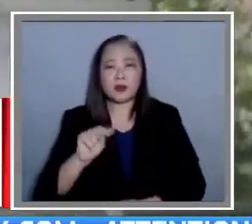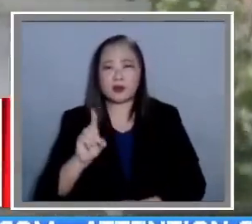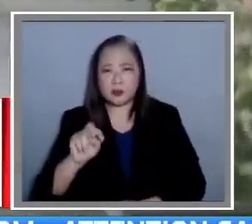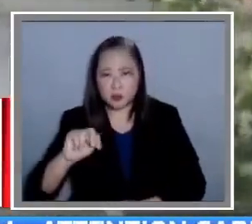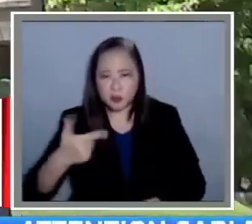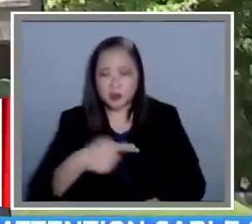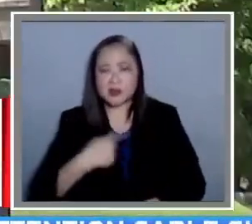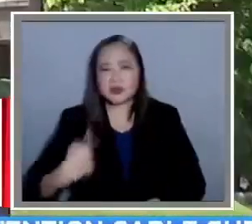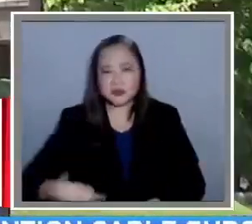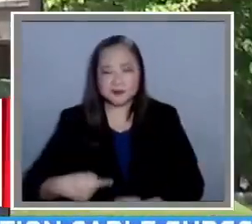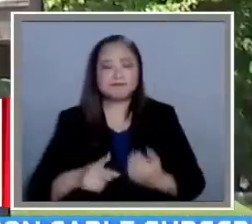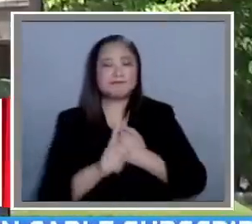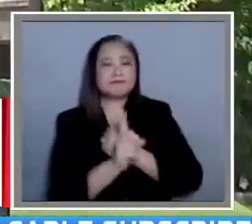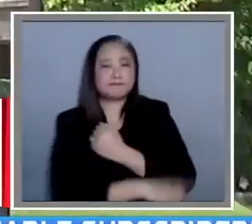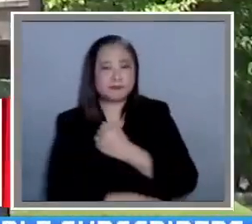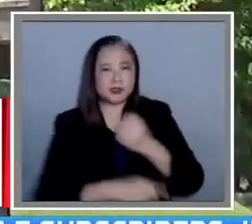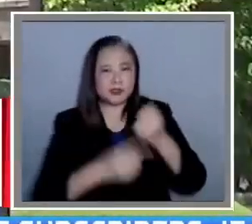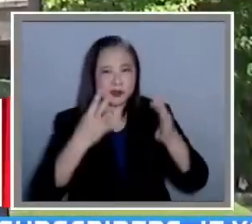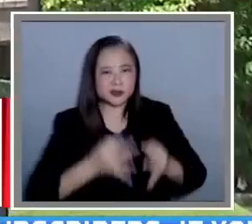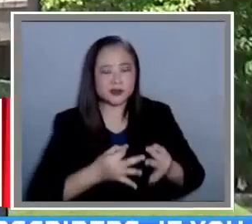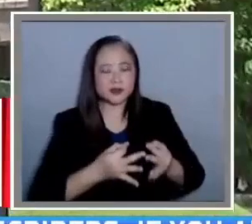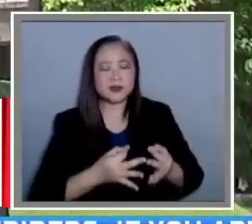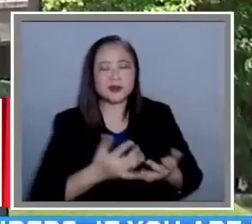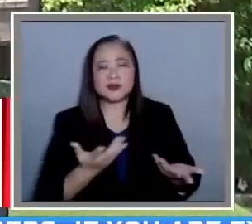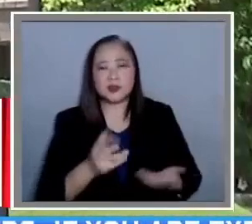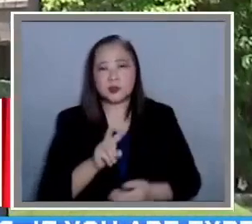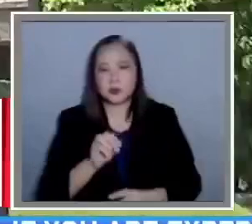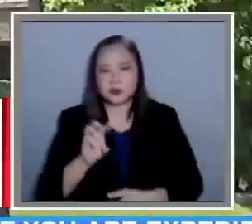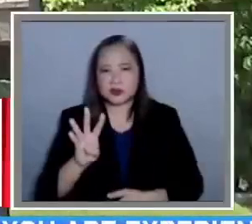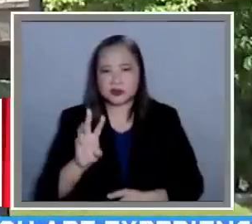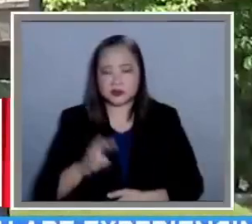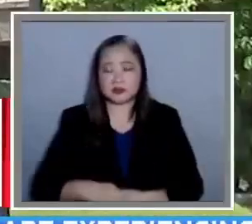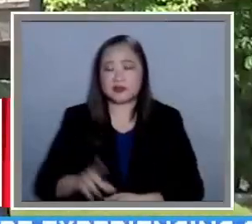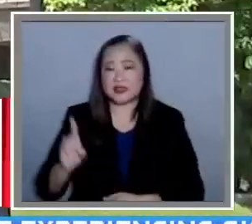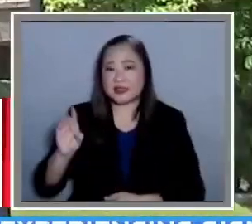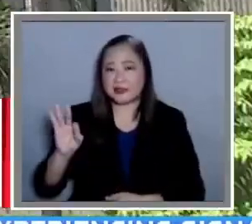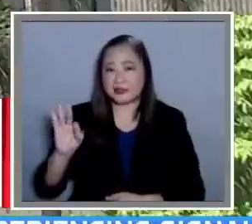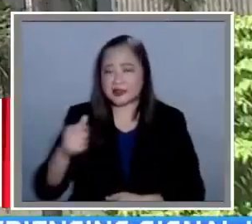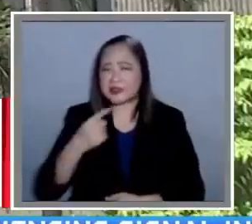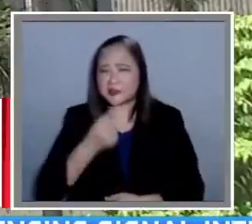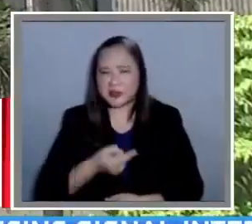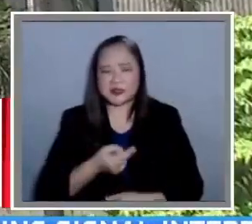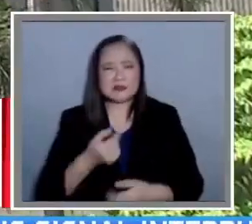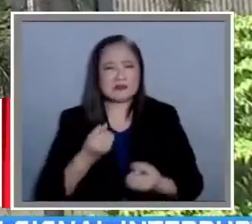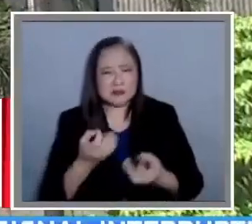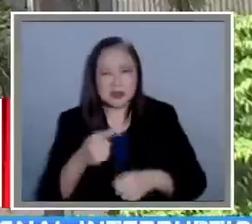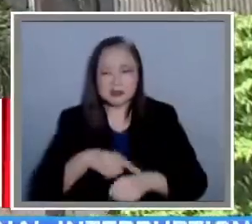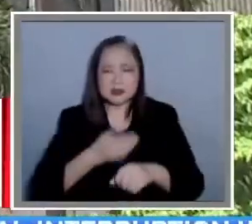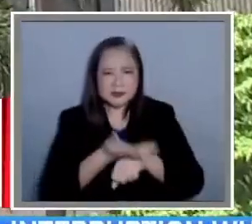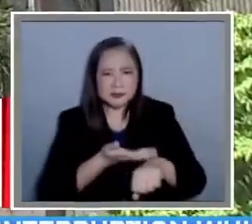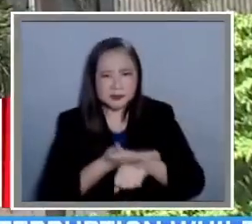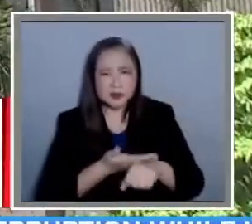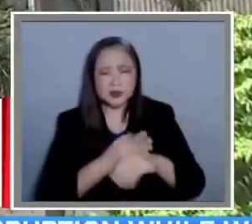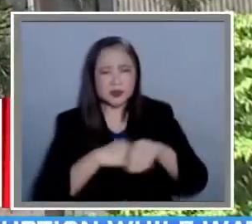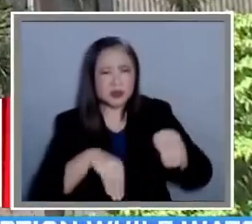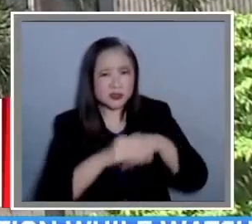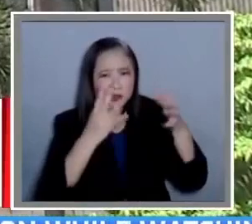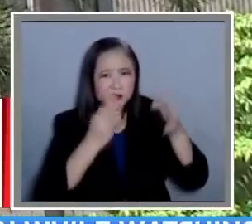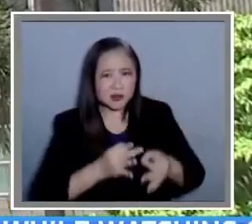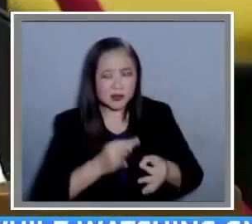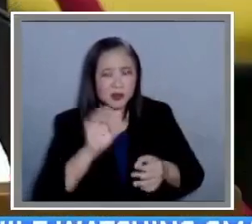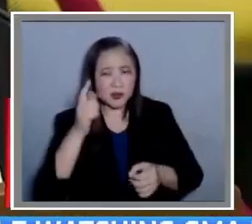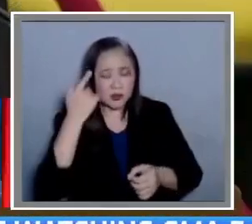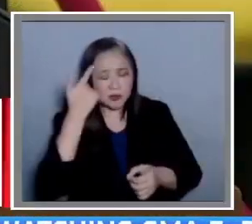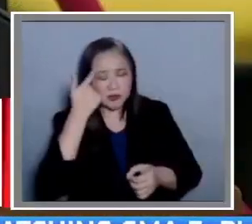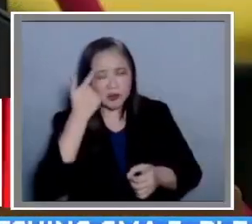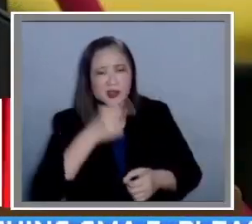2016 sabi ng DFA ilang beses nilang sinubukang iapela ang sentensya ng gobyerno ng China pero hindi ito pinaboran